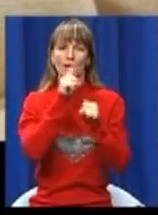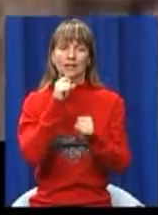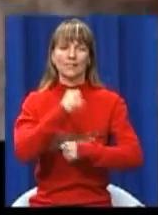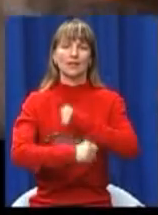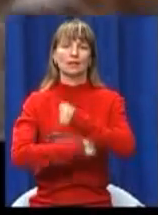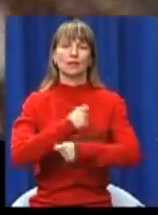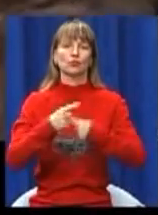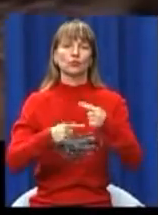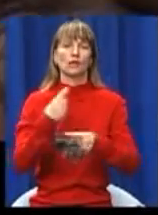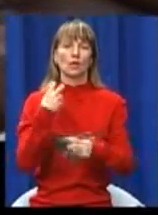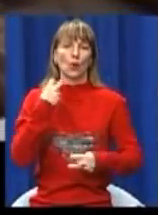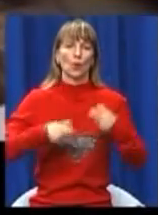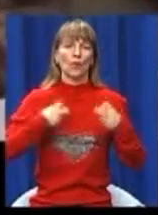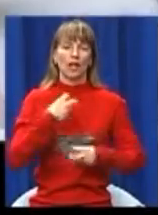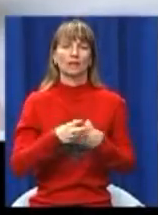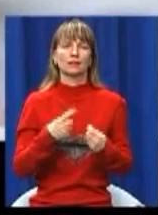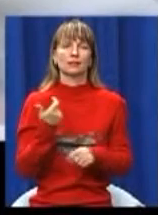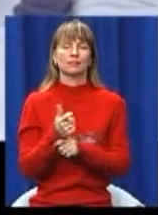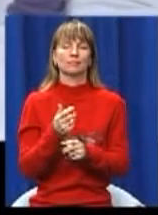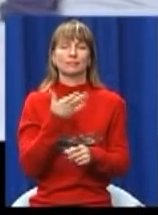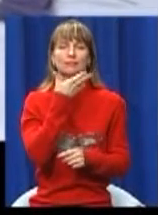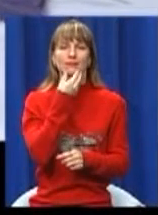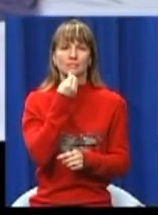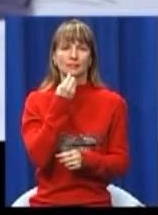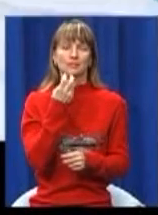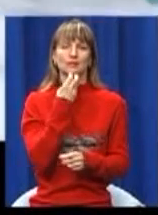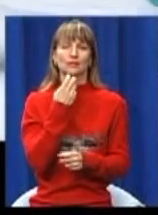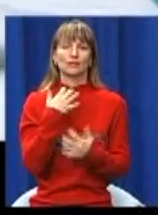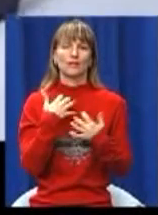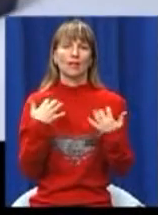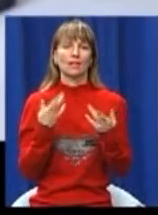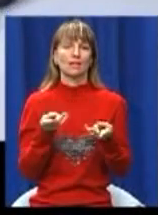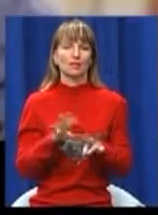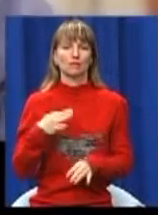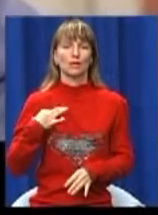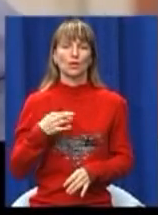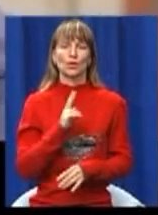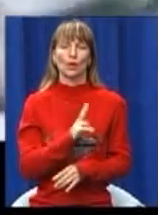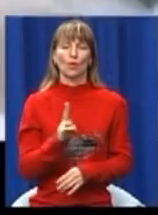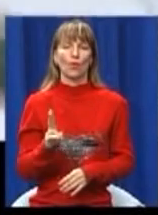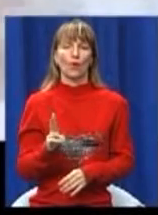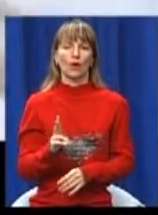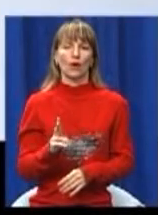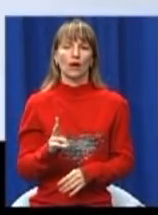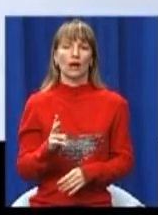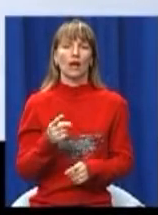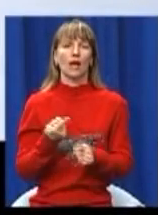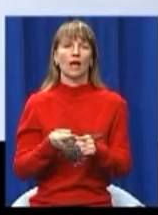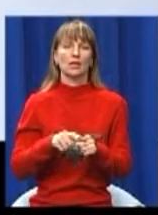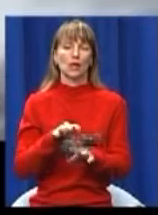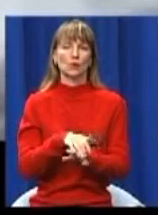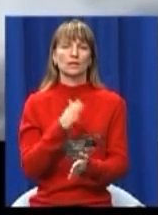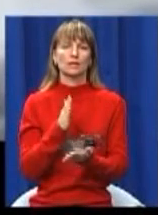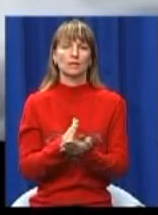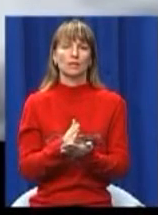все через їх кудлатість. Ці забавні та смішні тваринки не залишають байдужими нікого. Селкірк Рекси